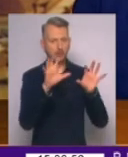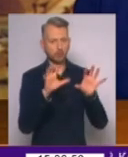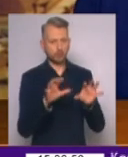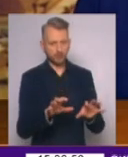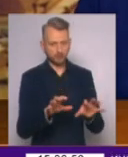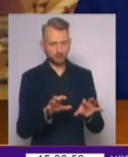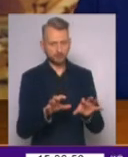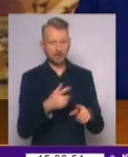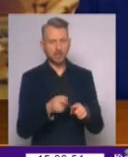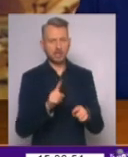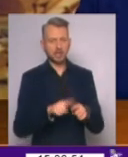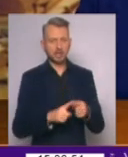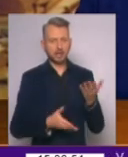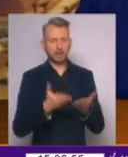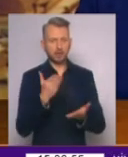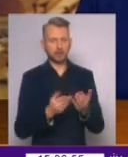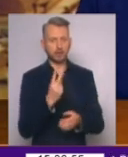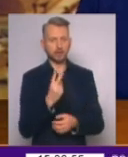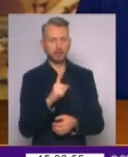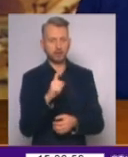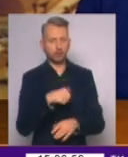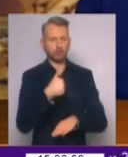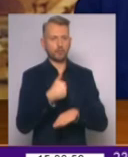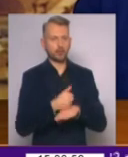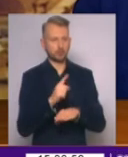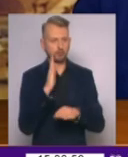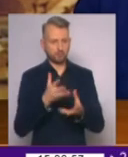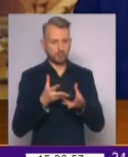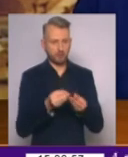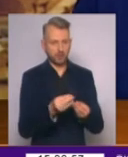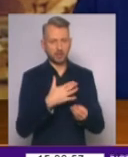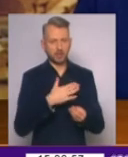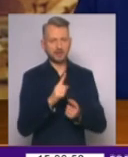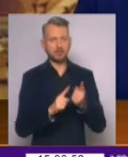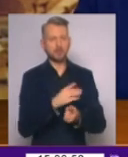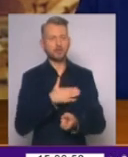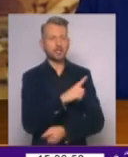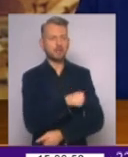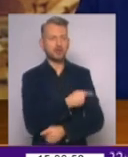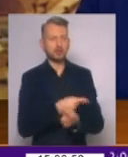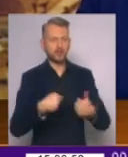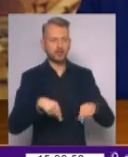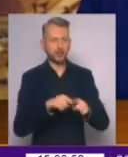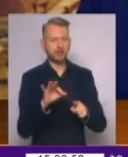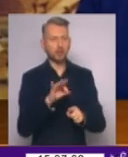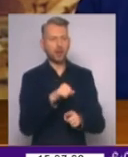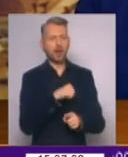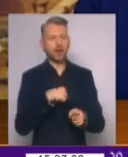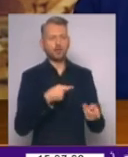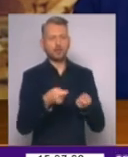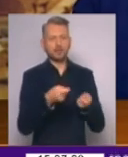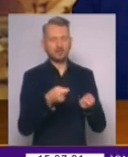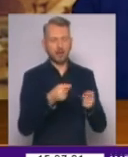актів. Це, напевно, два з таких основних, які впливають на зміни в нашій медичній сфері. Це про автономізацію